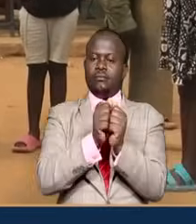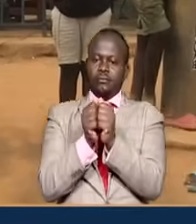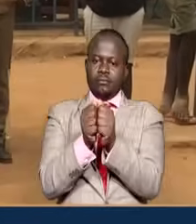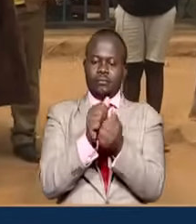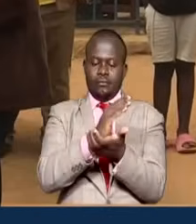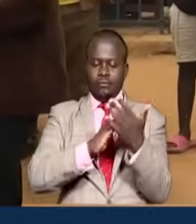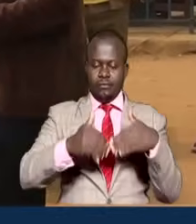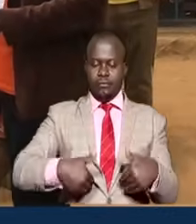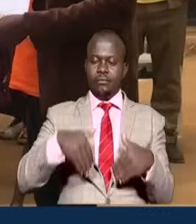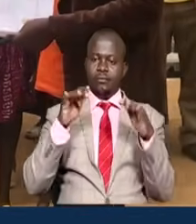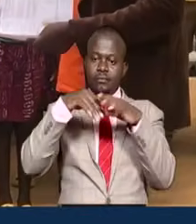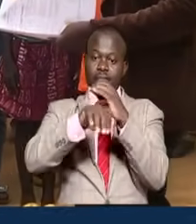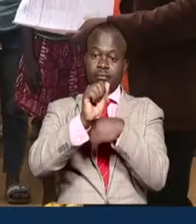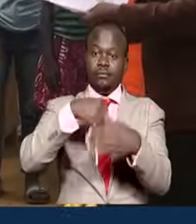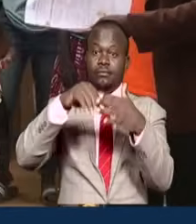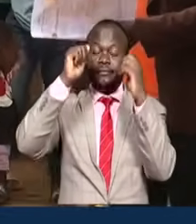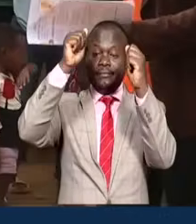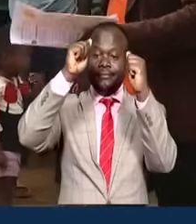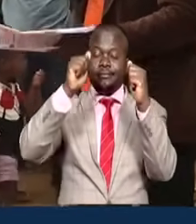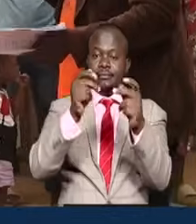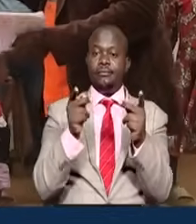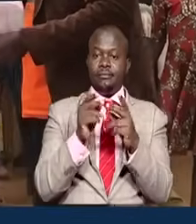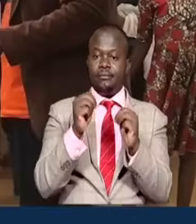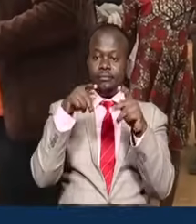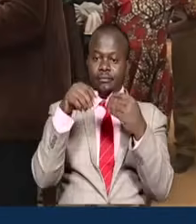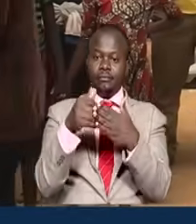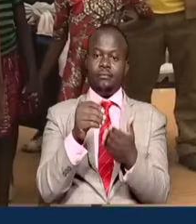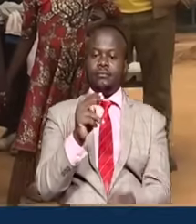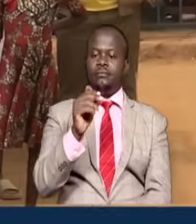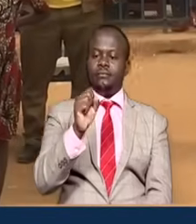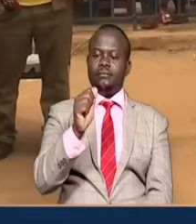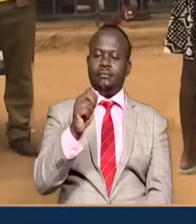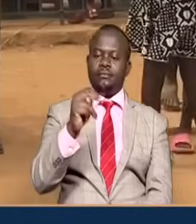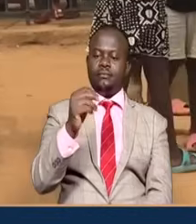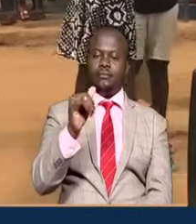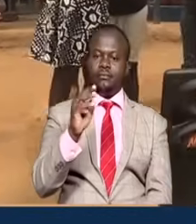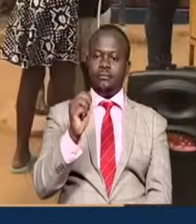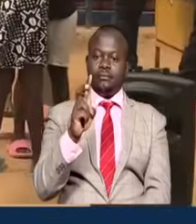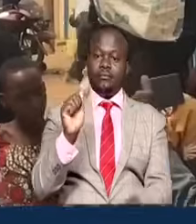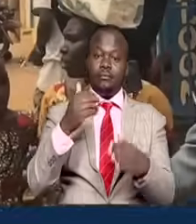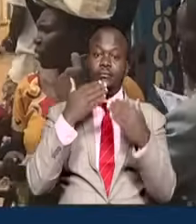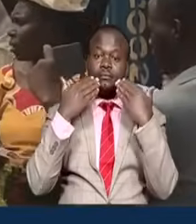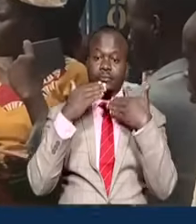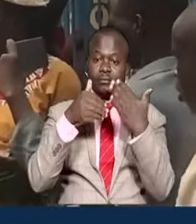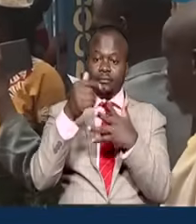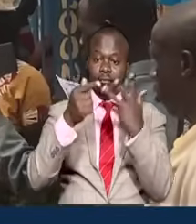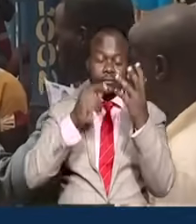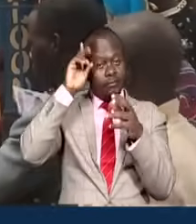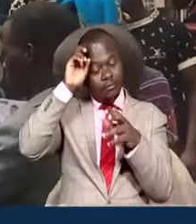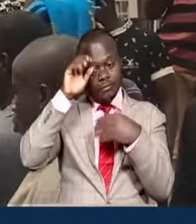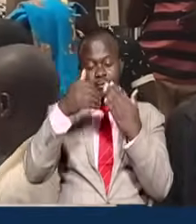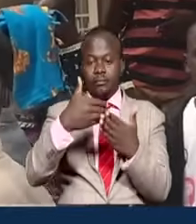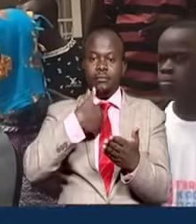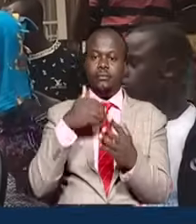mu rubyiruko rwitabiye iki gikorwa cyo kwiyamamaza cy'umukandida depite wigenga Nsengiyumva Janvier bamushimira ko hari icyo yatekereje ku rubyiruko, bakaba